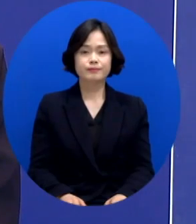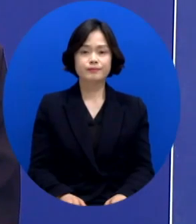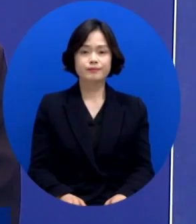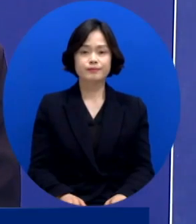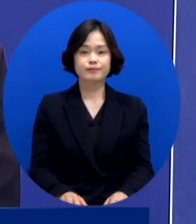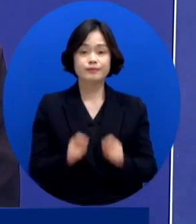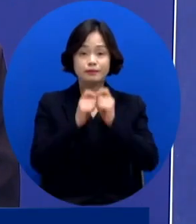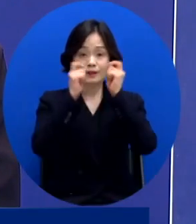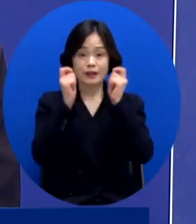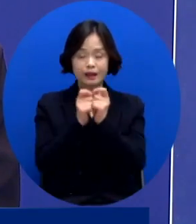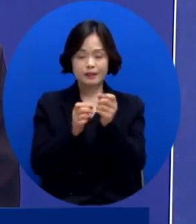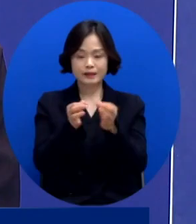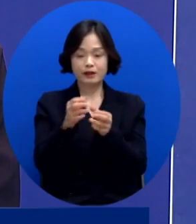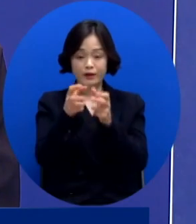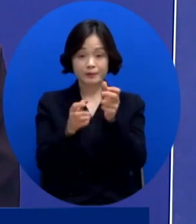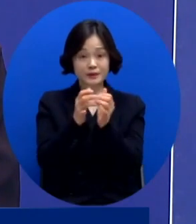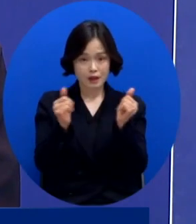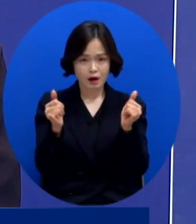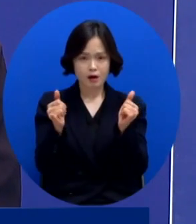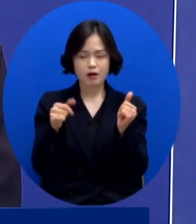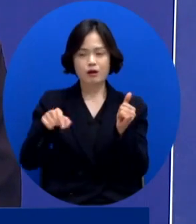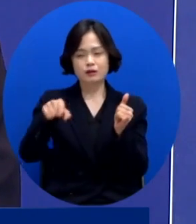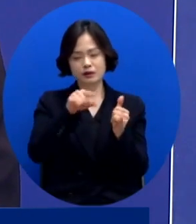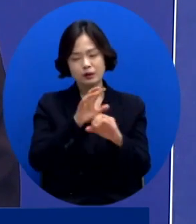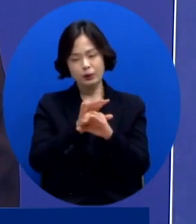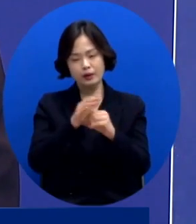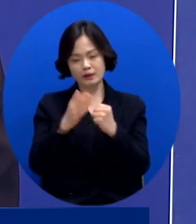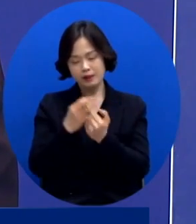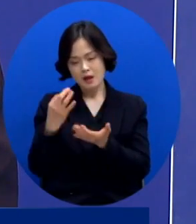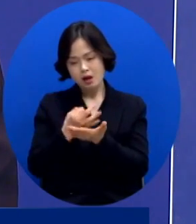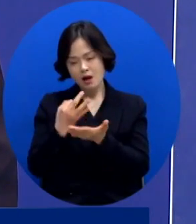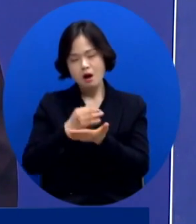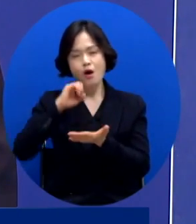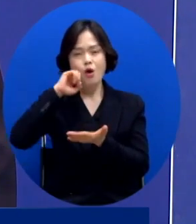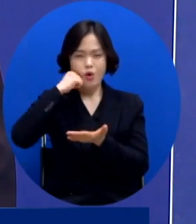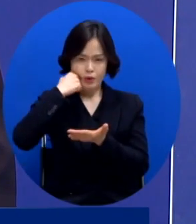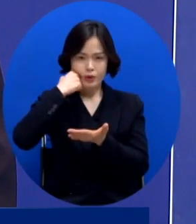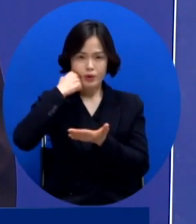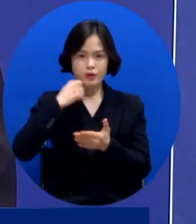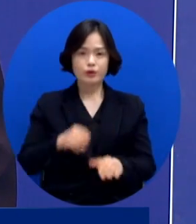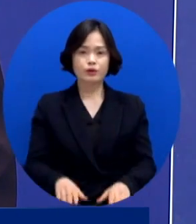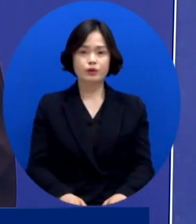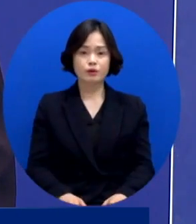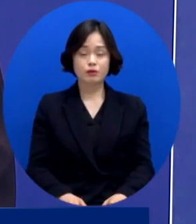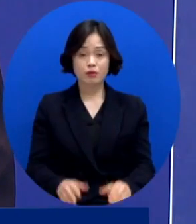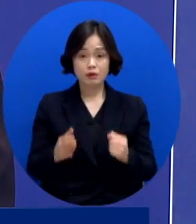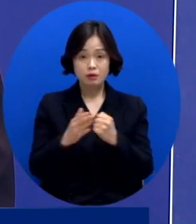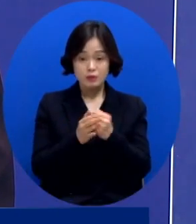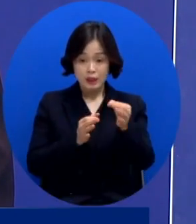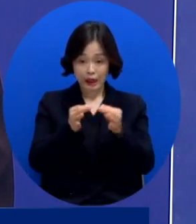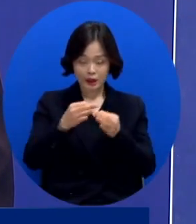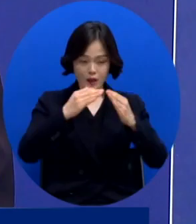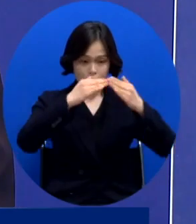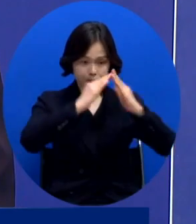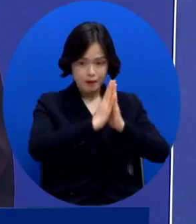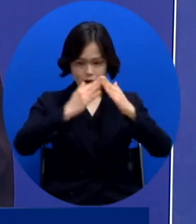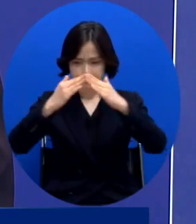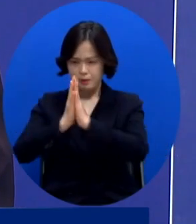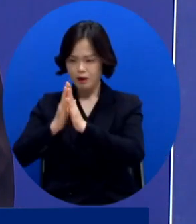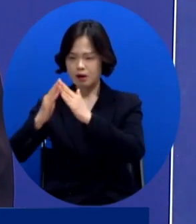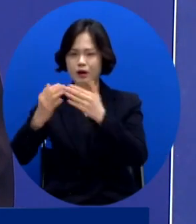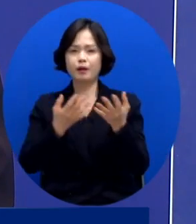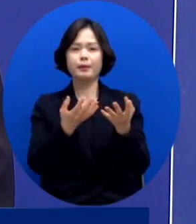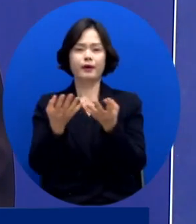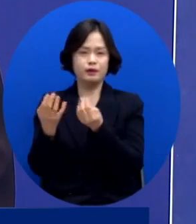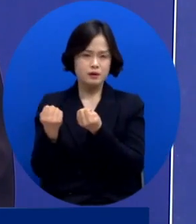자영업자들은 코로나로 가장 큰 어려움을 겪고 있습니다. 좀처럼 잦아들지 않는 코로나 때문에 문을 닫는 가게들이 속출하고 있는데요. 어려울